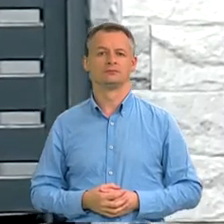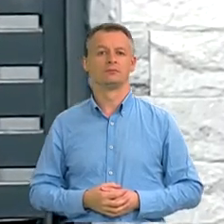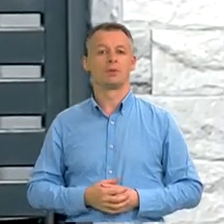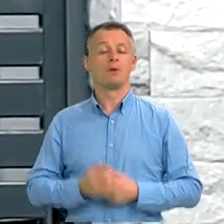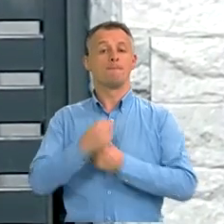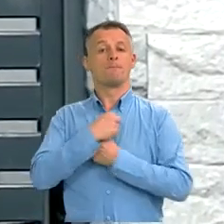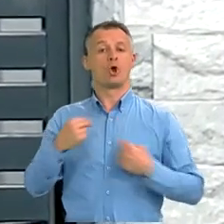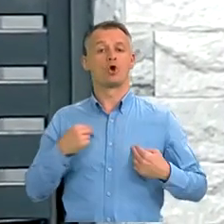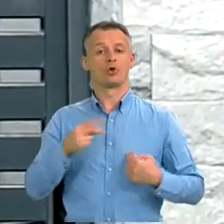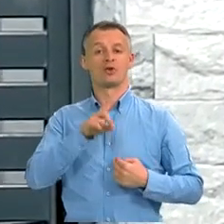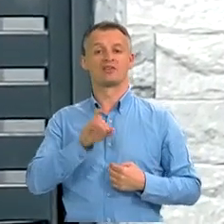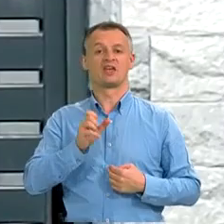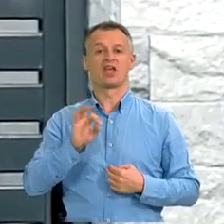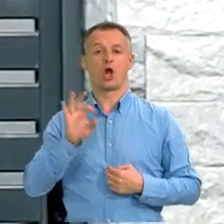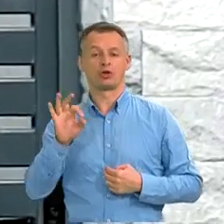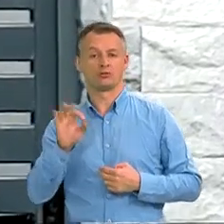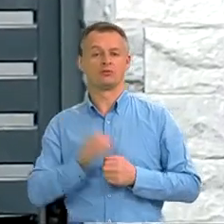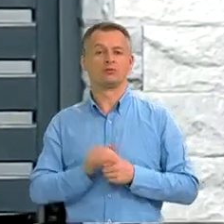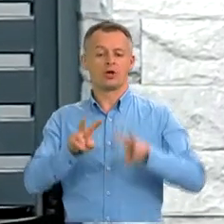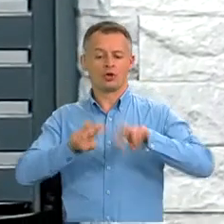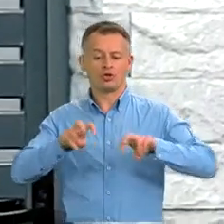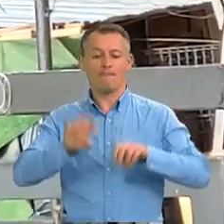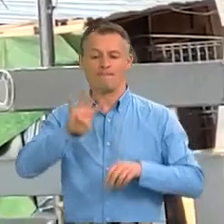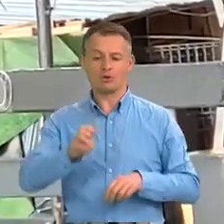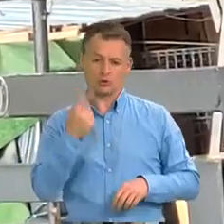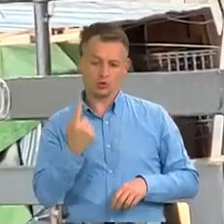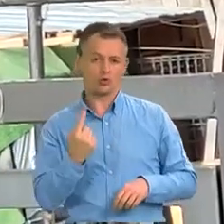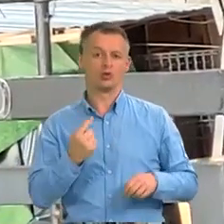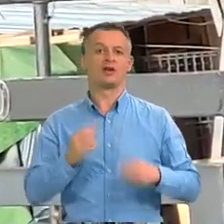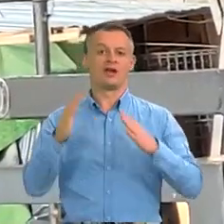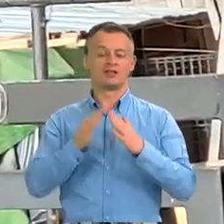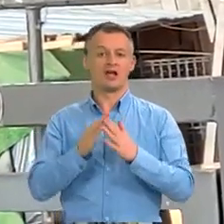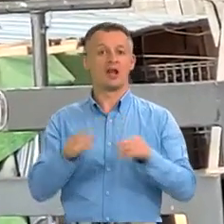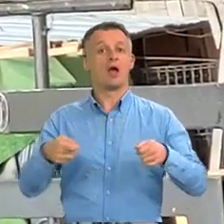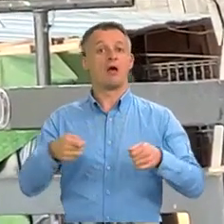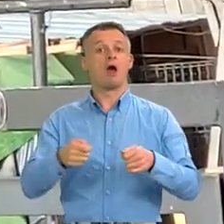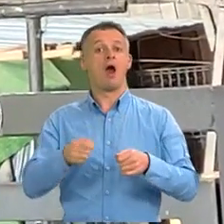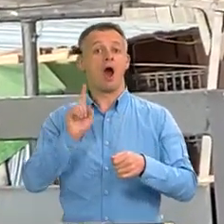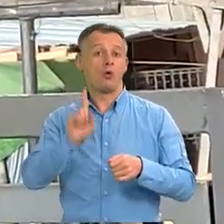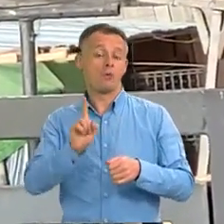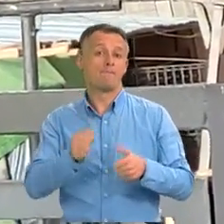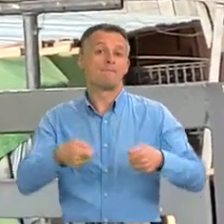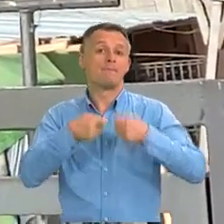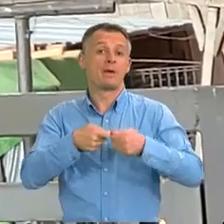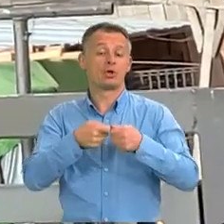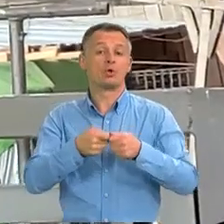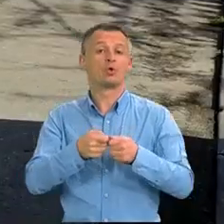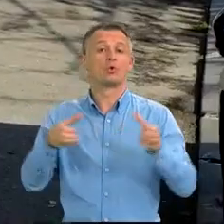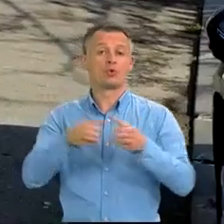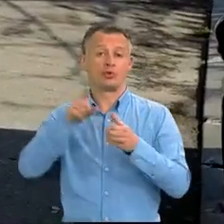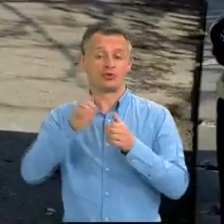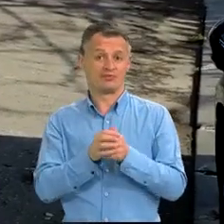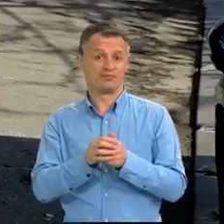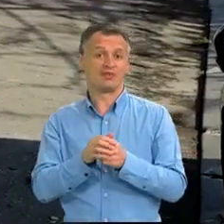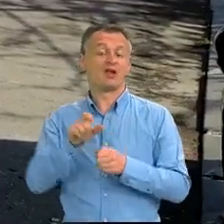Procurorii DIICOT au percheziționat alte 41 de locuințe care aparțin membrilor clanului Corduneanu. Interlopii sunt acuzați că ar fi